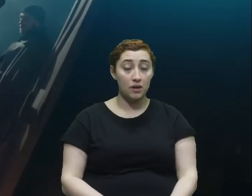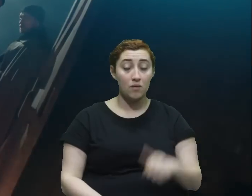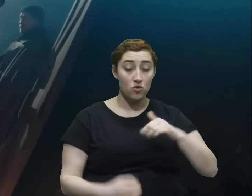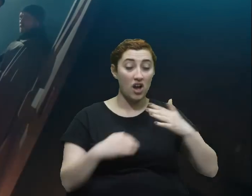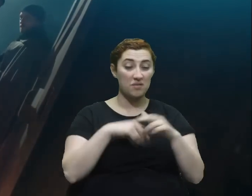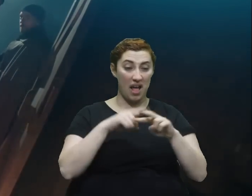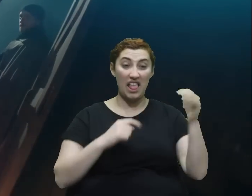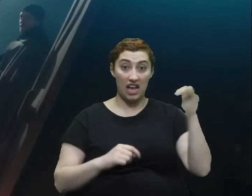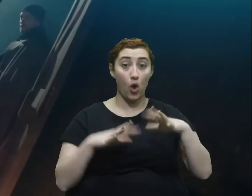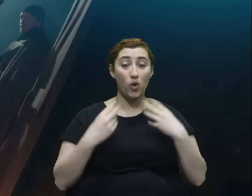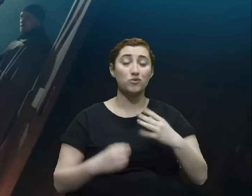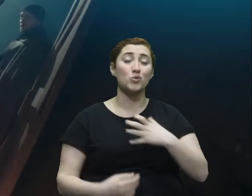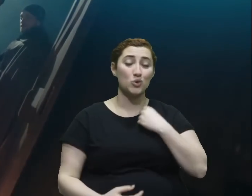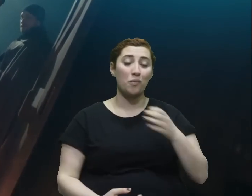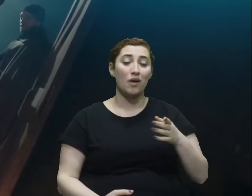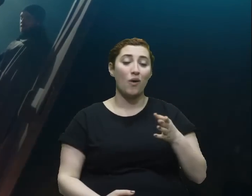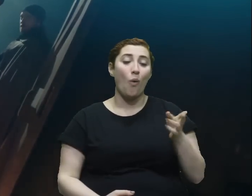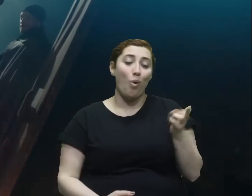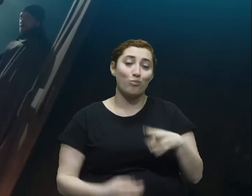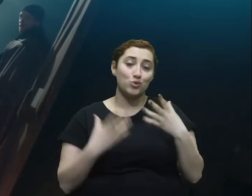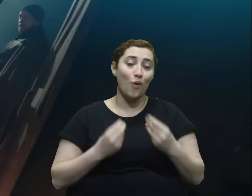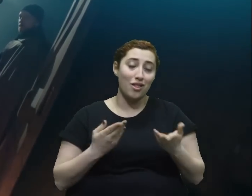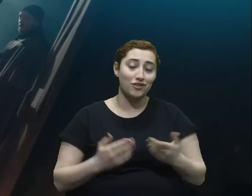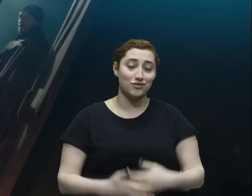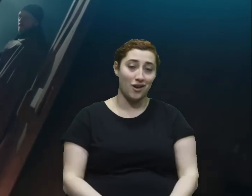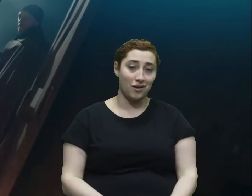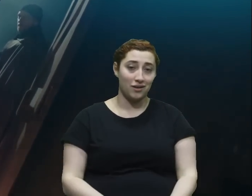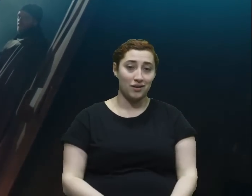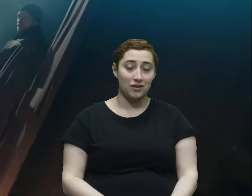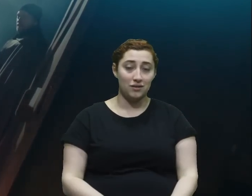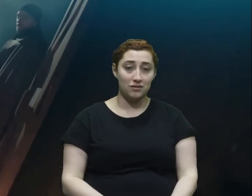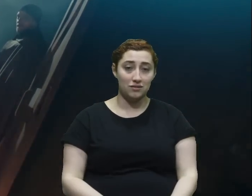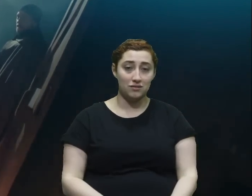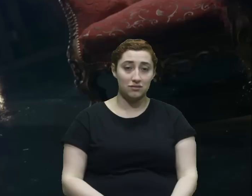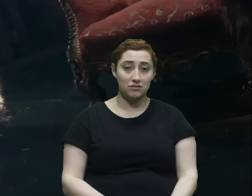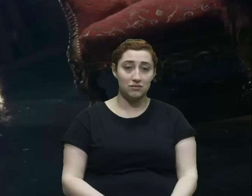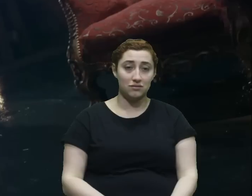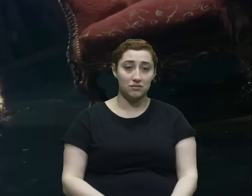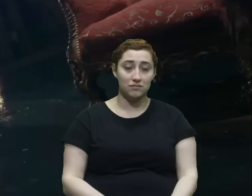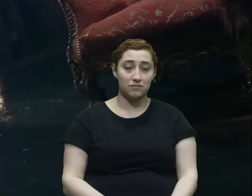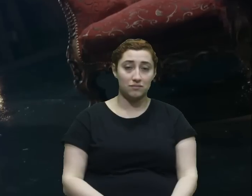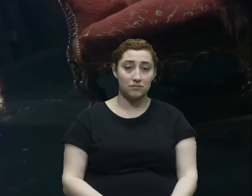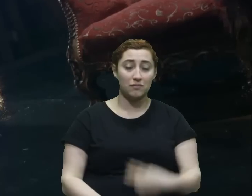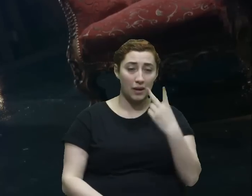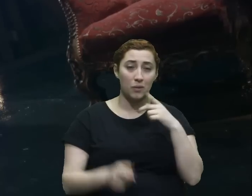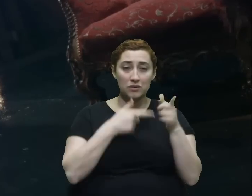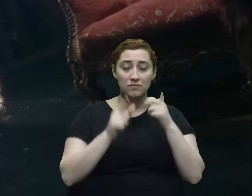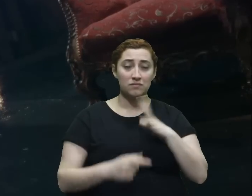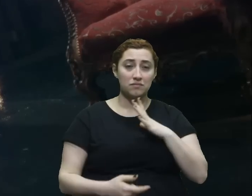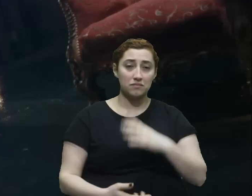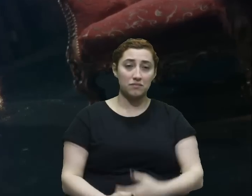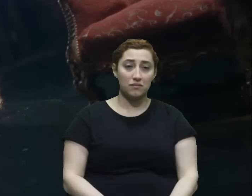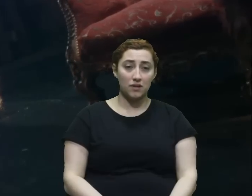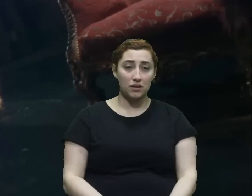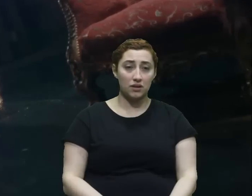Bu akşam Ali buraya gelirse ne yazık ki yanında ölmüş olacak. Çuval hala Süreyya'nın üzerinde. Akbar bir